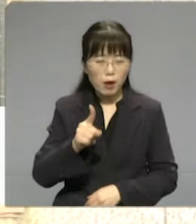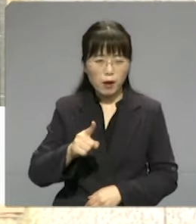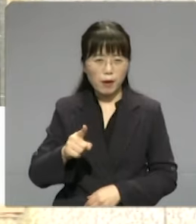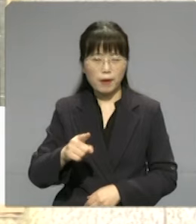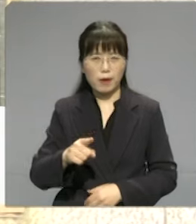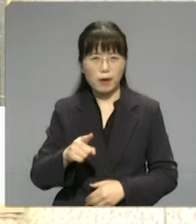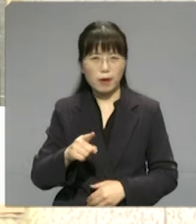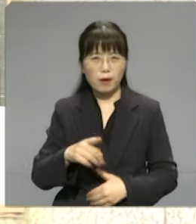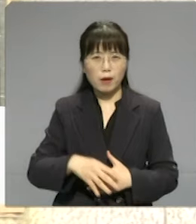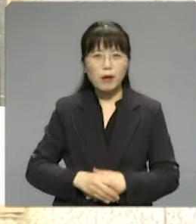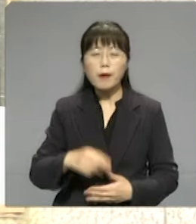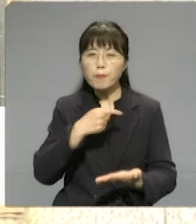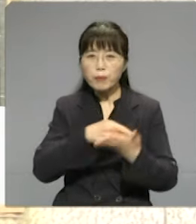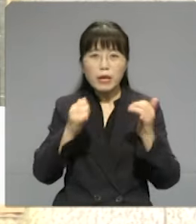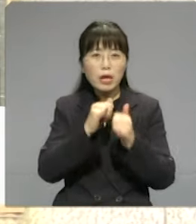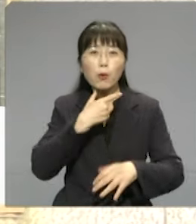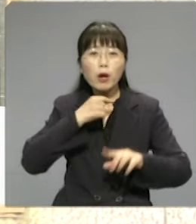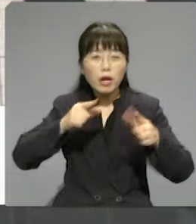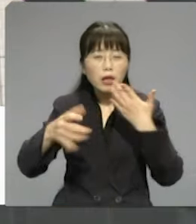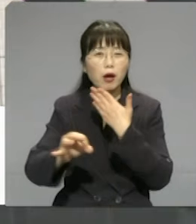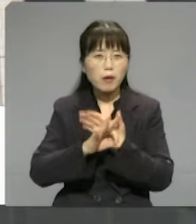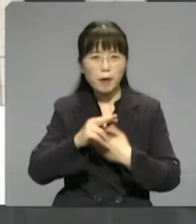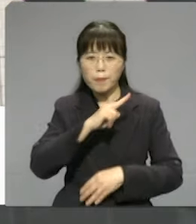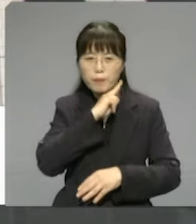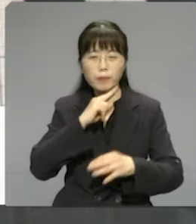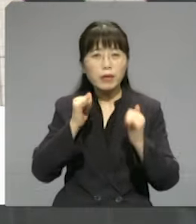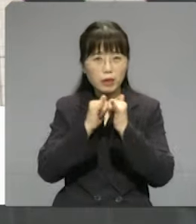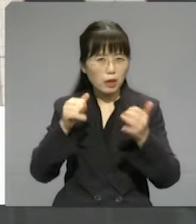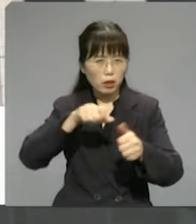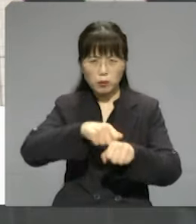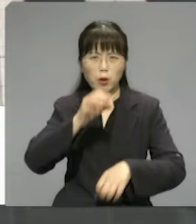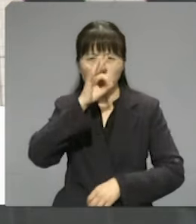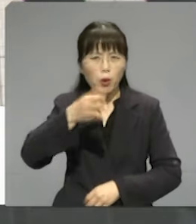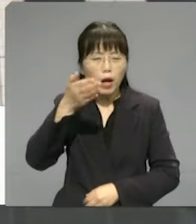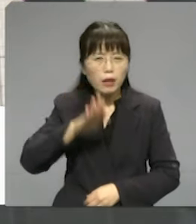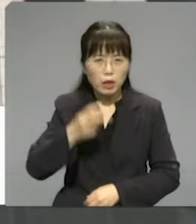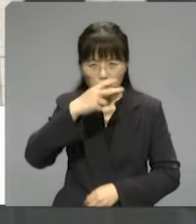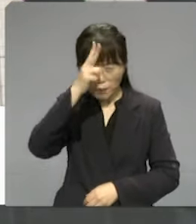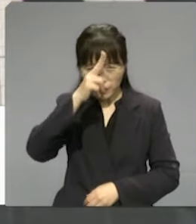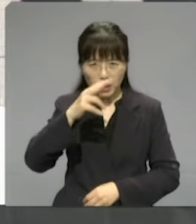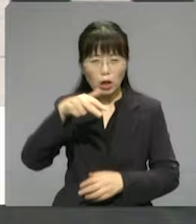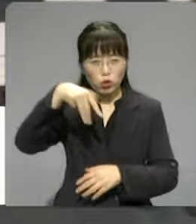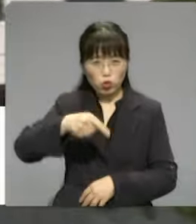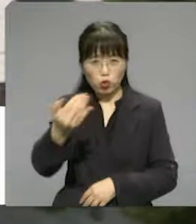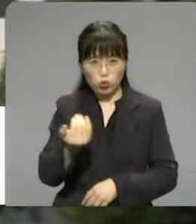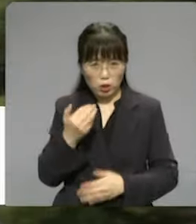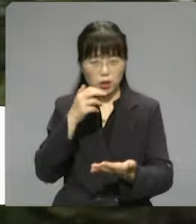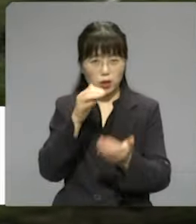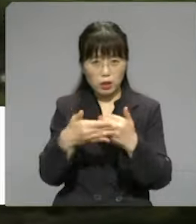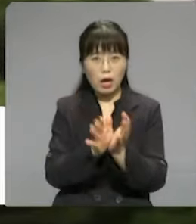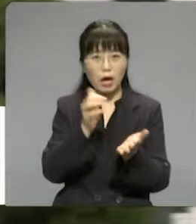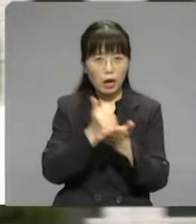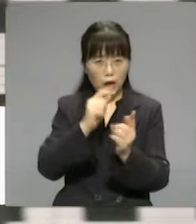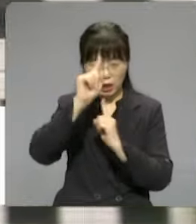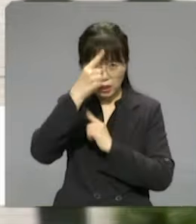반의사 불벌죄로 피해자가 원하지 않으면 피의자를 처벌할 수 없는데 검찰은 추미애 전 장관이 이